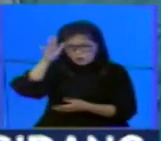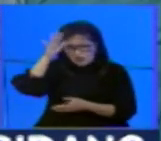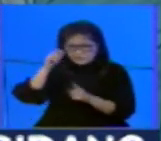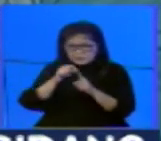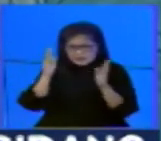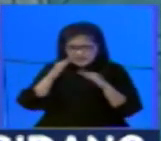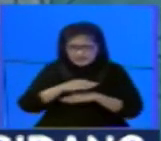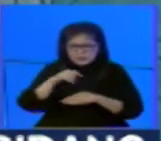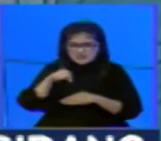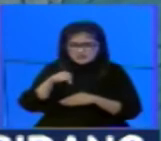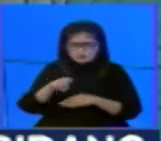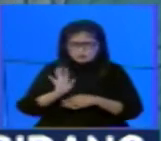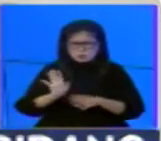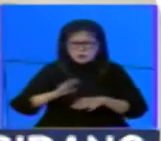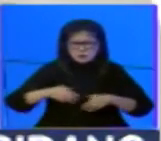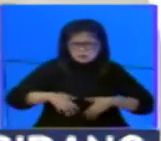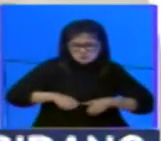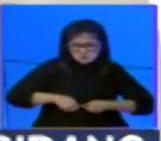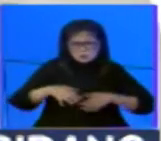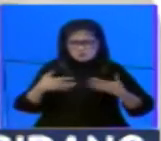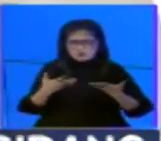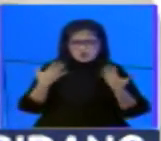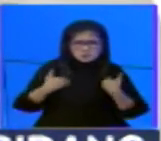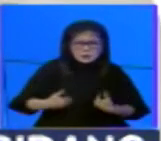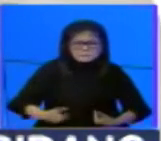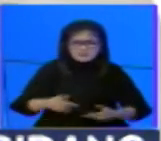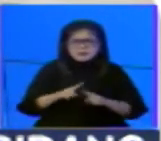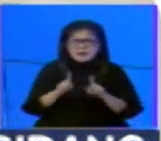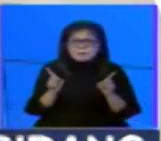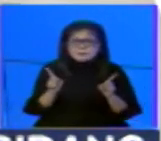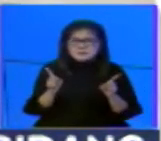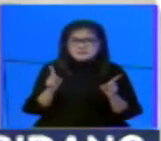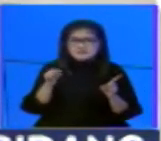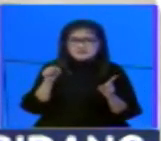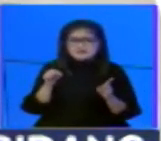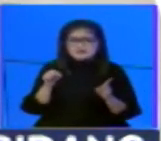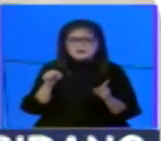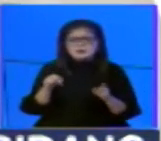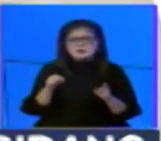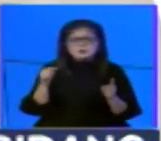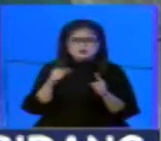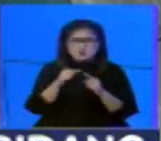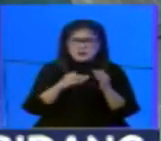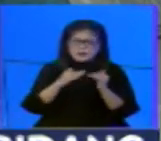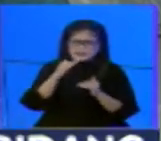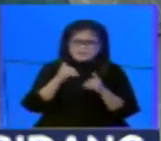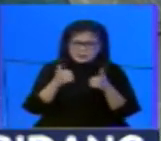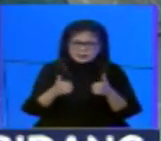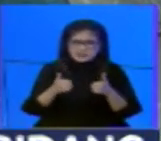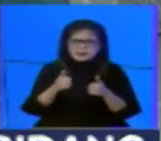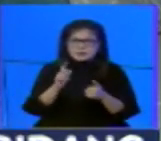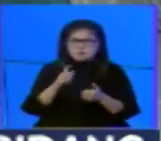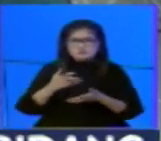berpakaian peci koko sarung, tapi santri itu bisa berbuat lebih. Jadi mungkin bisa